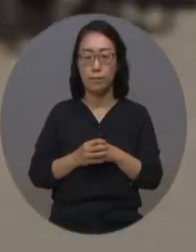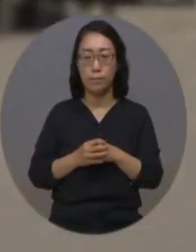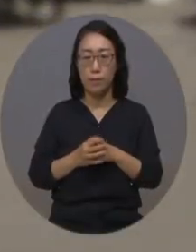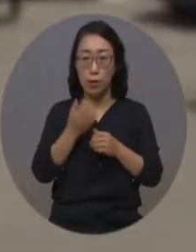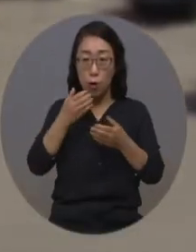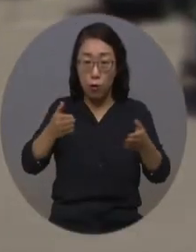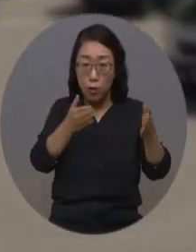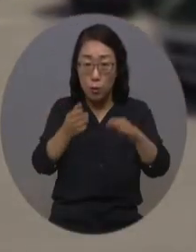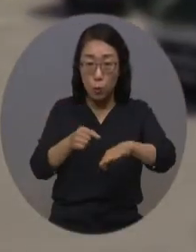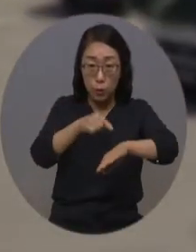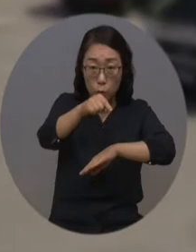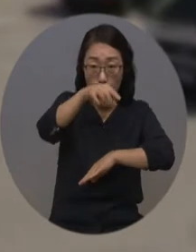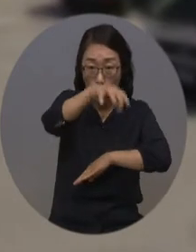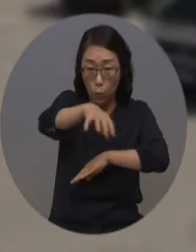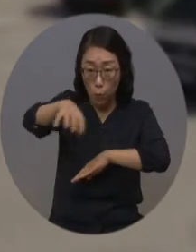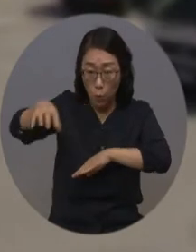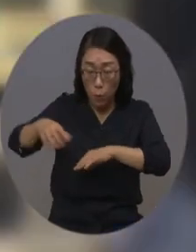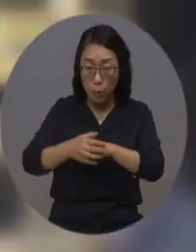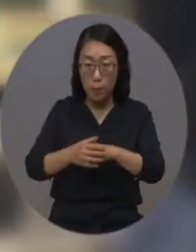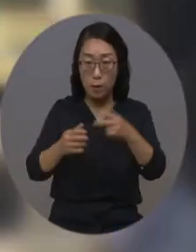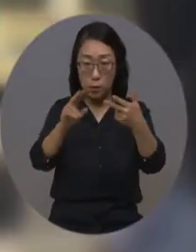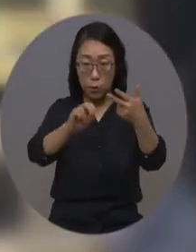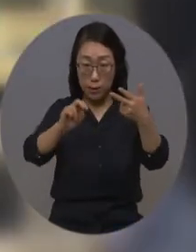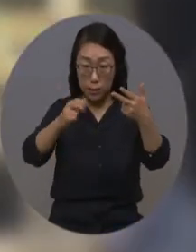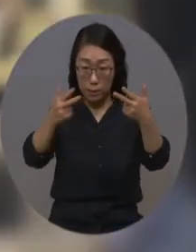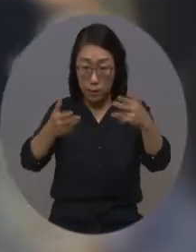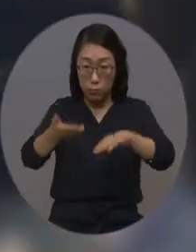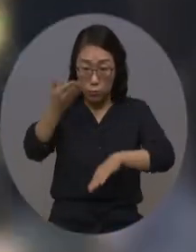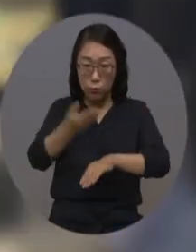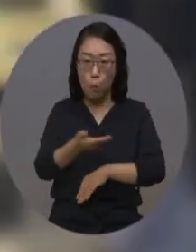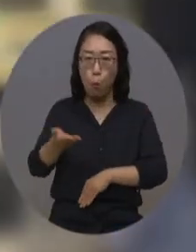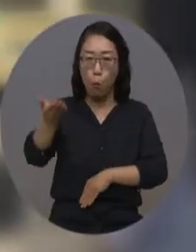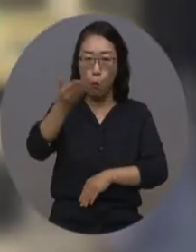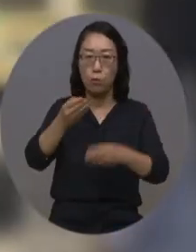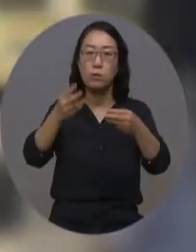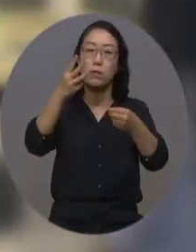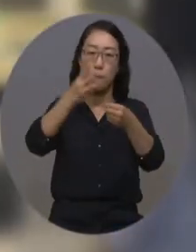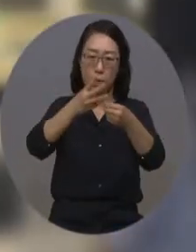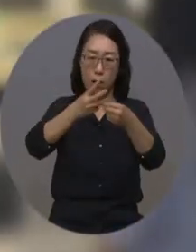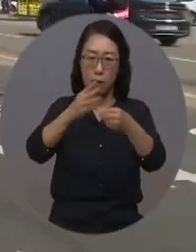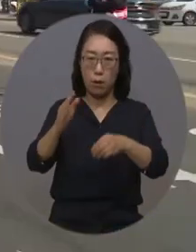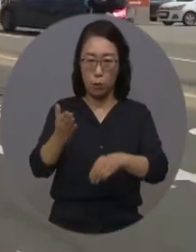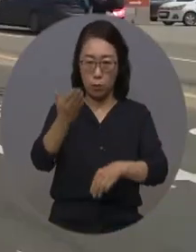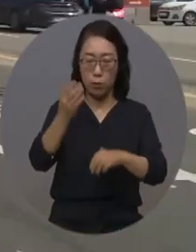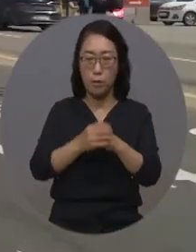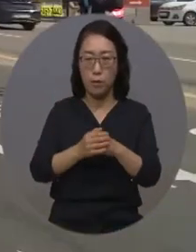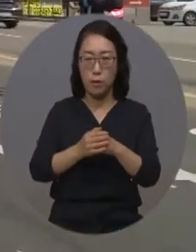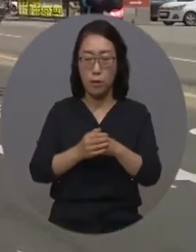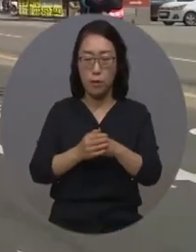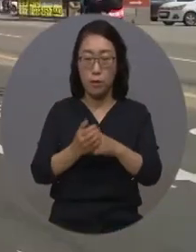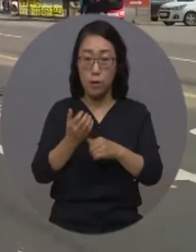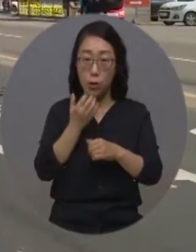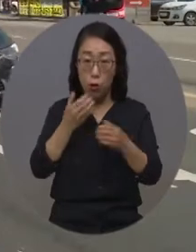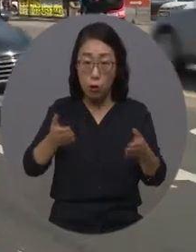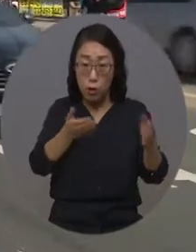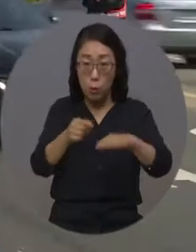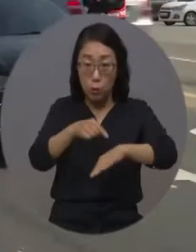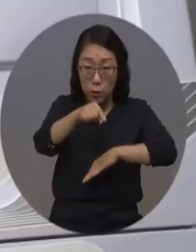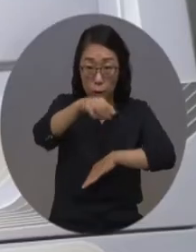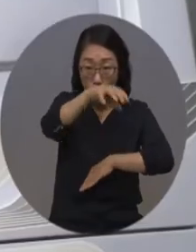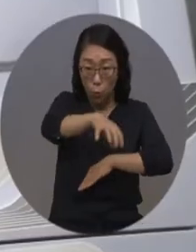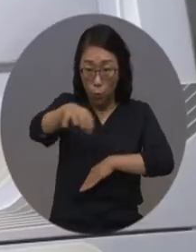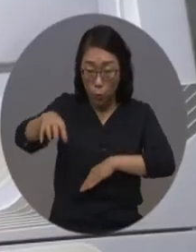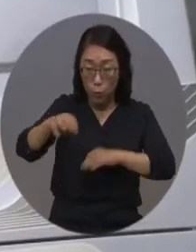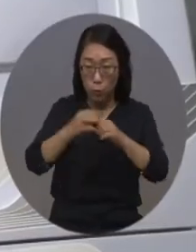비수도권 지역의 거리두기 단계가 7월 27일부터 3단계로 일괄 격상됐습니다. 비수도권 확진자는 지난